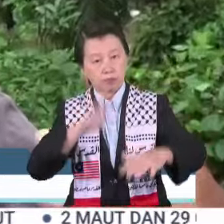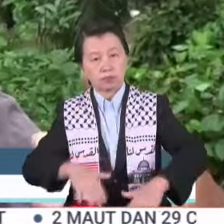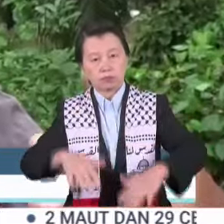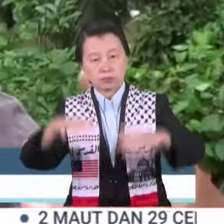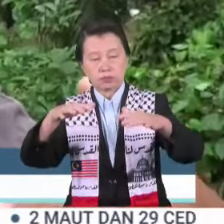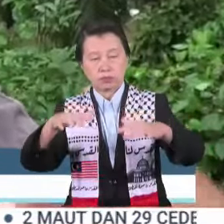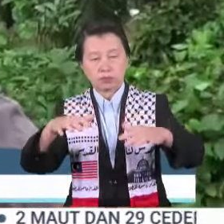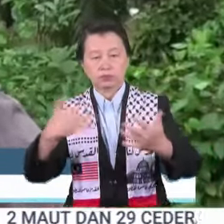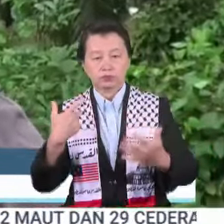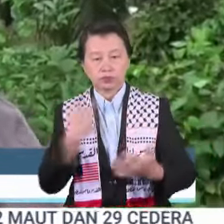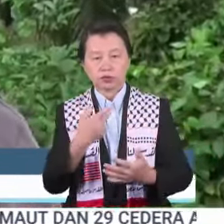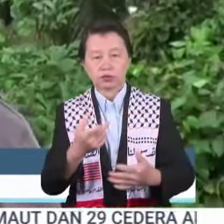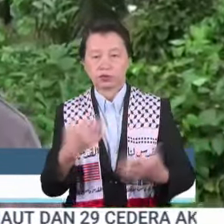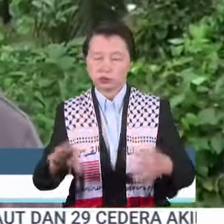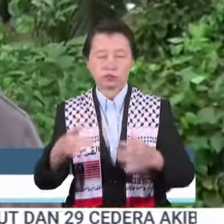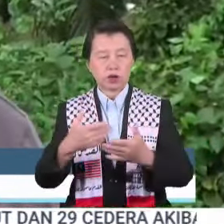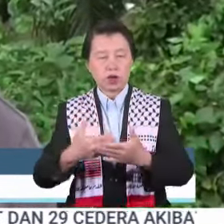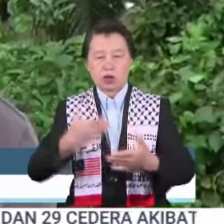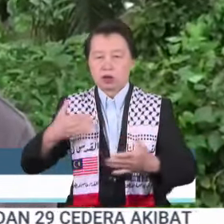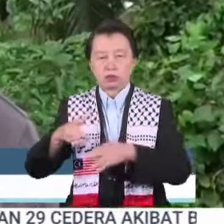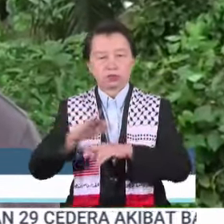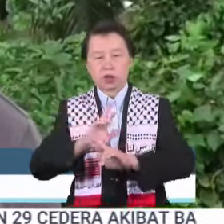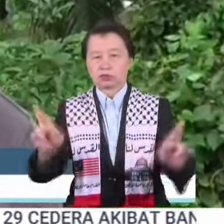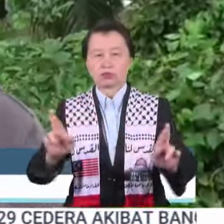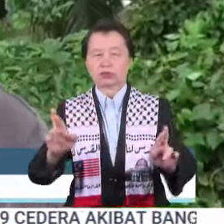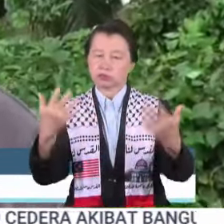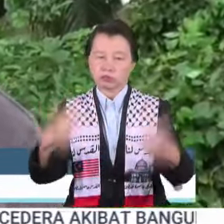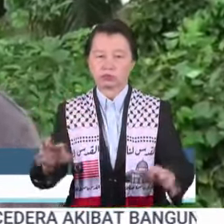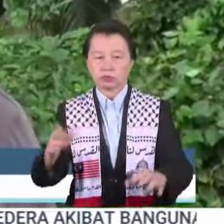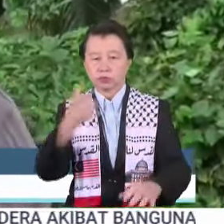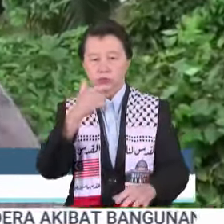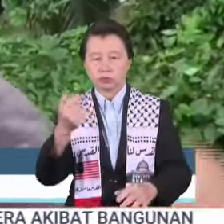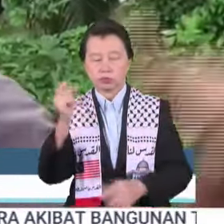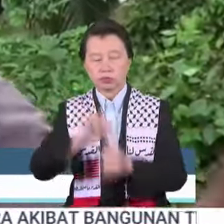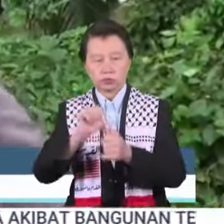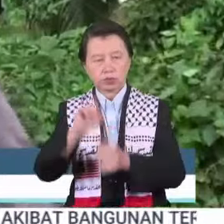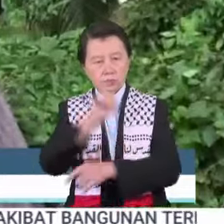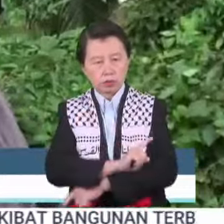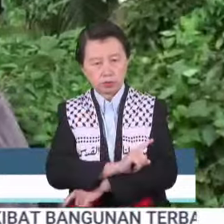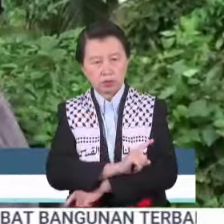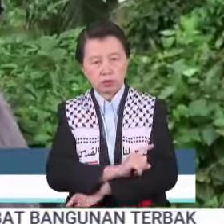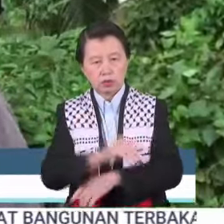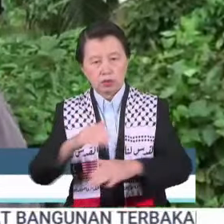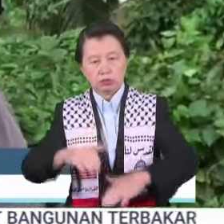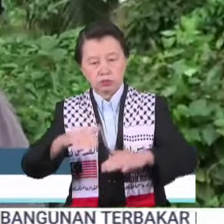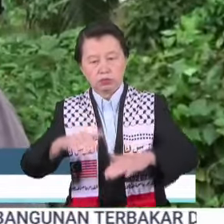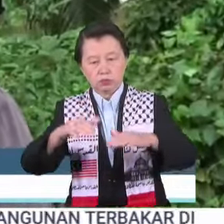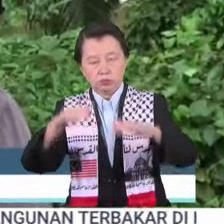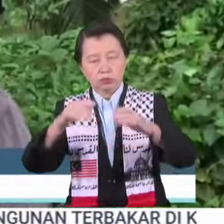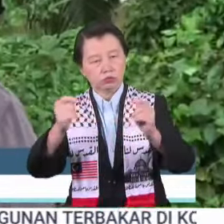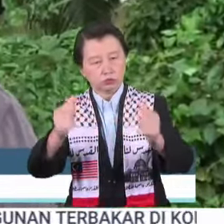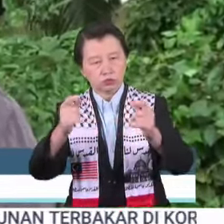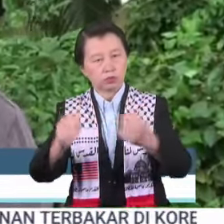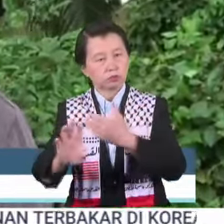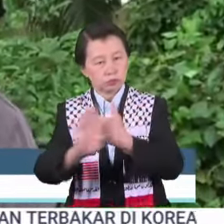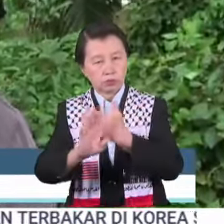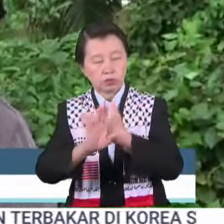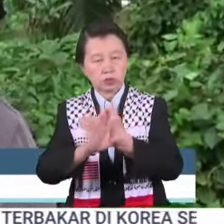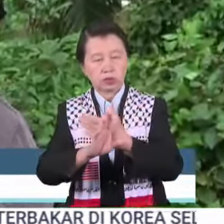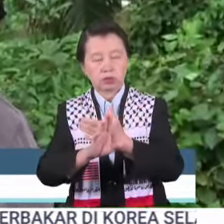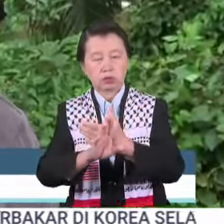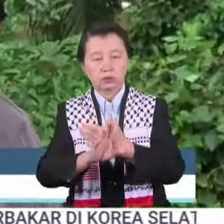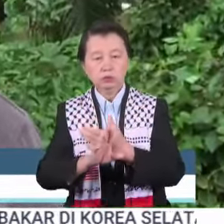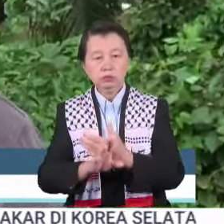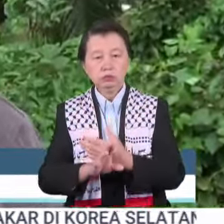kita sedia awal lagi Dah Bila sebab air tahu dia naik dalam ke cepat bahaya